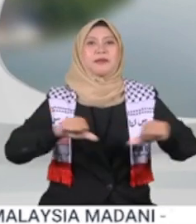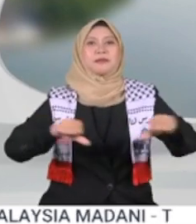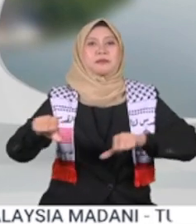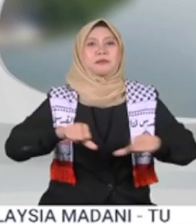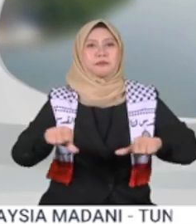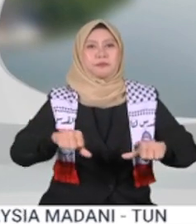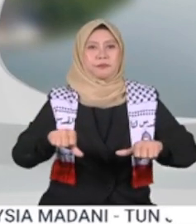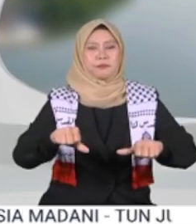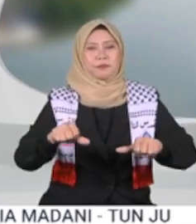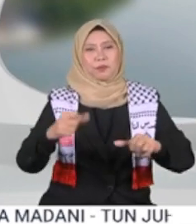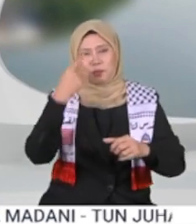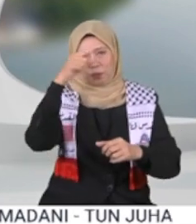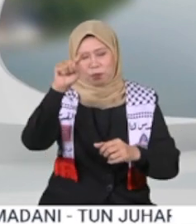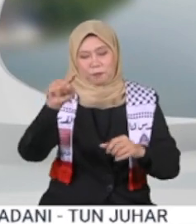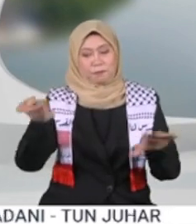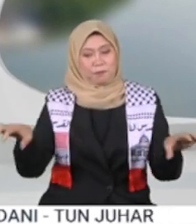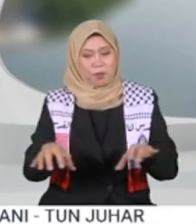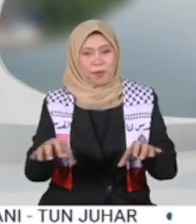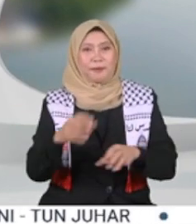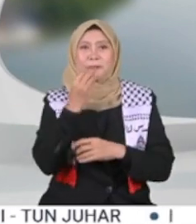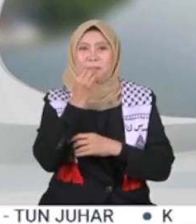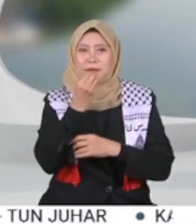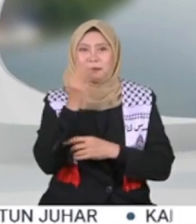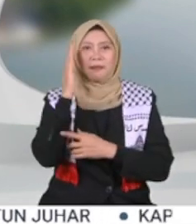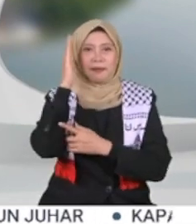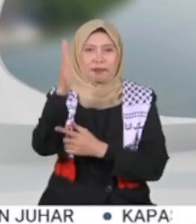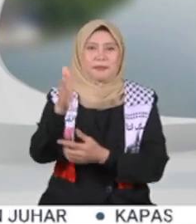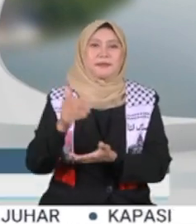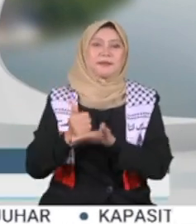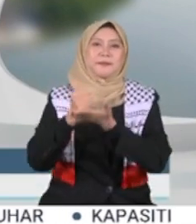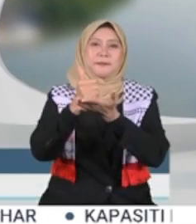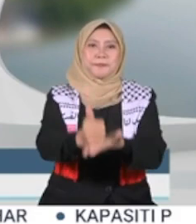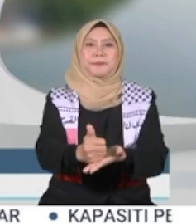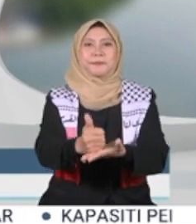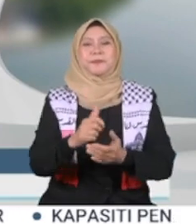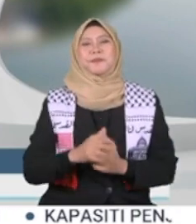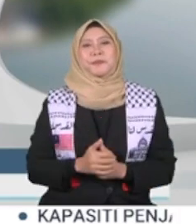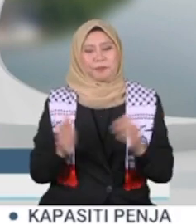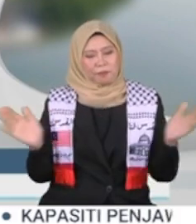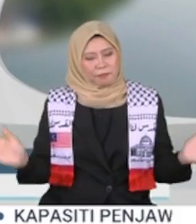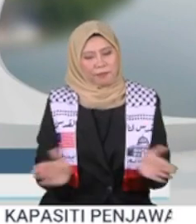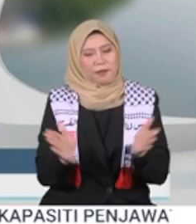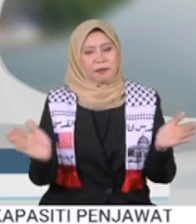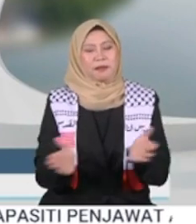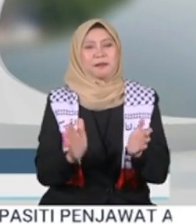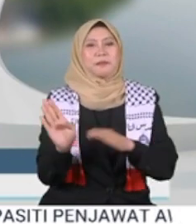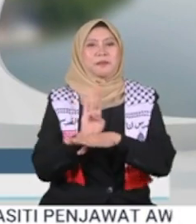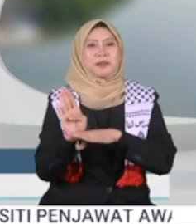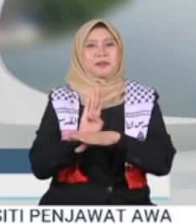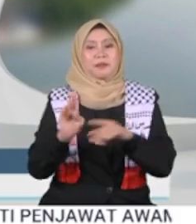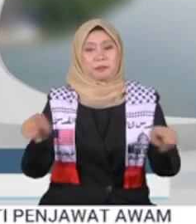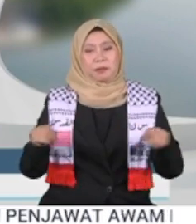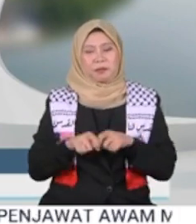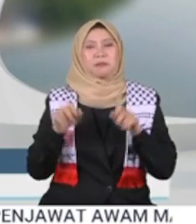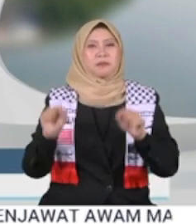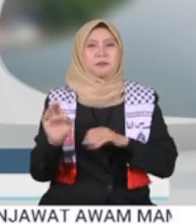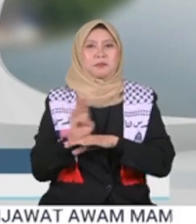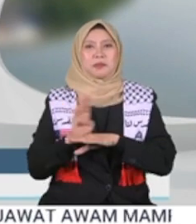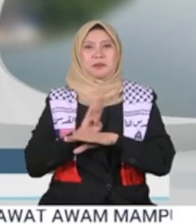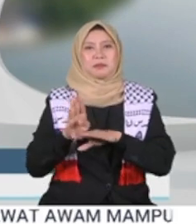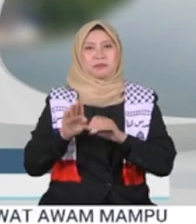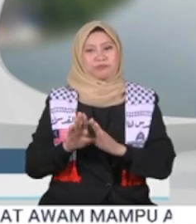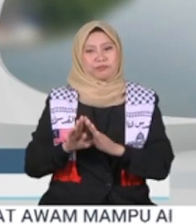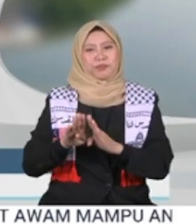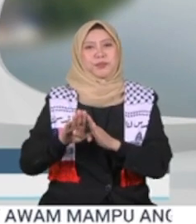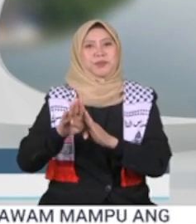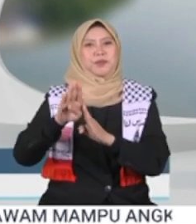aktif dalam sektor pembuatan makanan akan dibantu ia sebagai galakan kepada Usahawan tempatan untuk mengembangkan dan